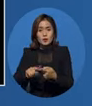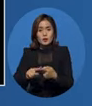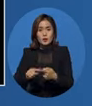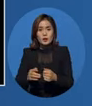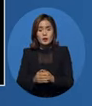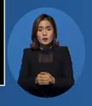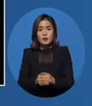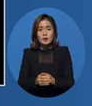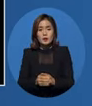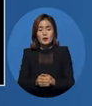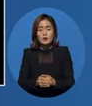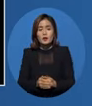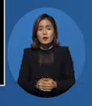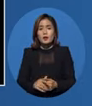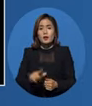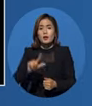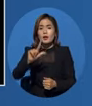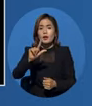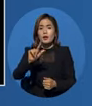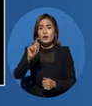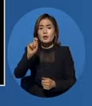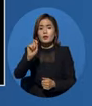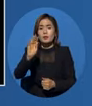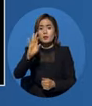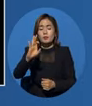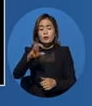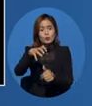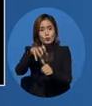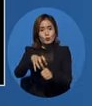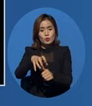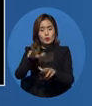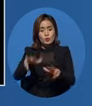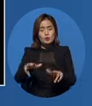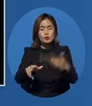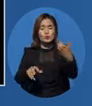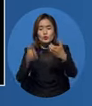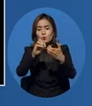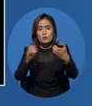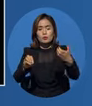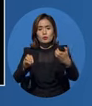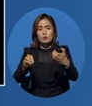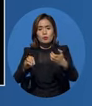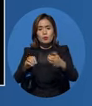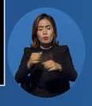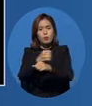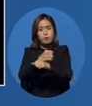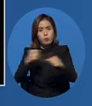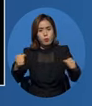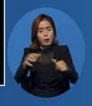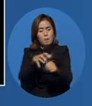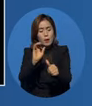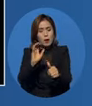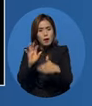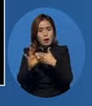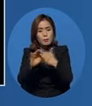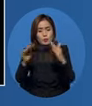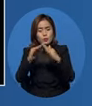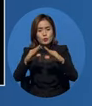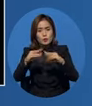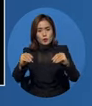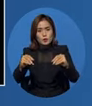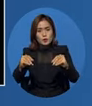ltv 규제가 40% 아닙니까 왜 이걸 90% 까지 풀게 된다면 전 부동산 가격의